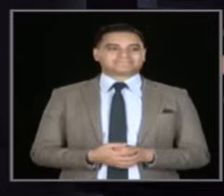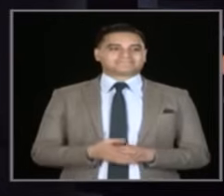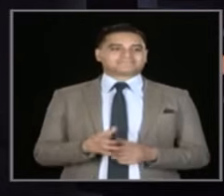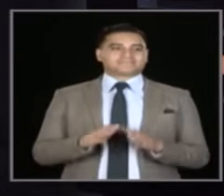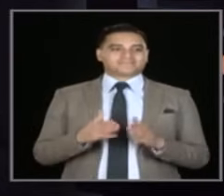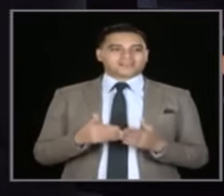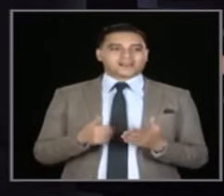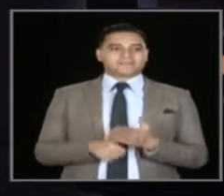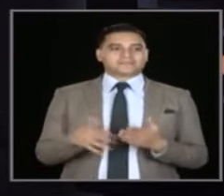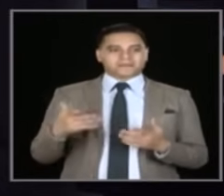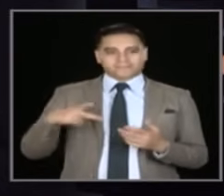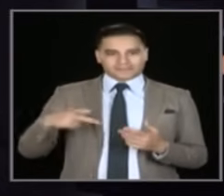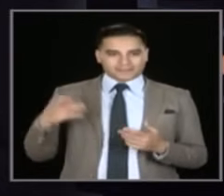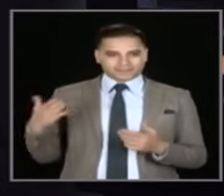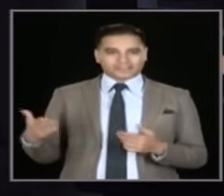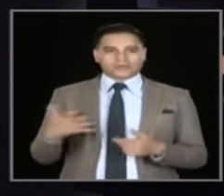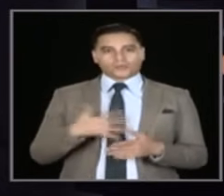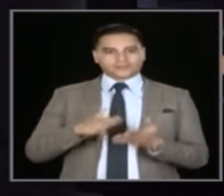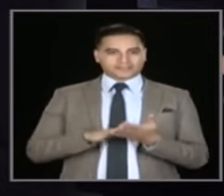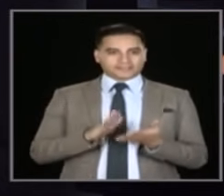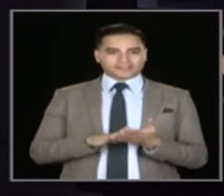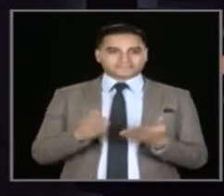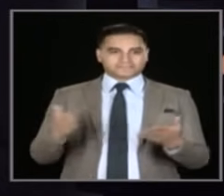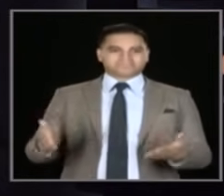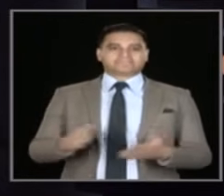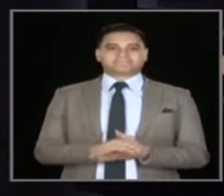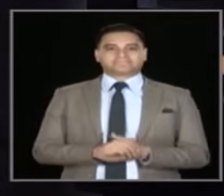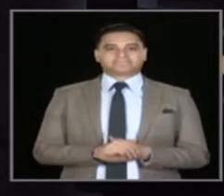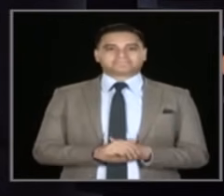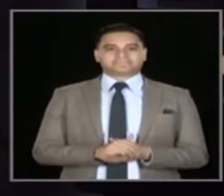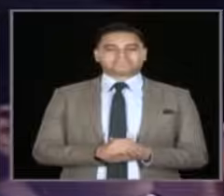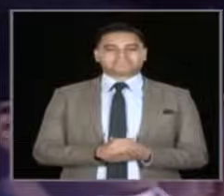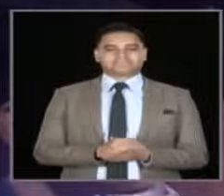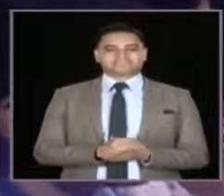البصمة 80، هارد لك. نحيي كلنا فريق بصمة.